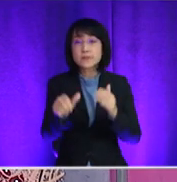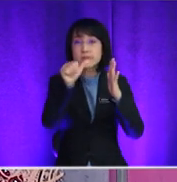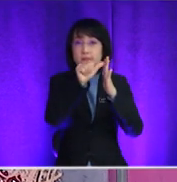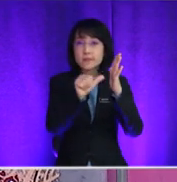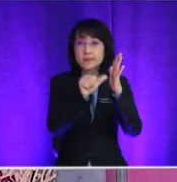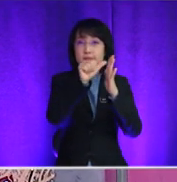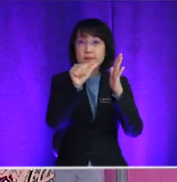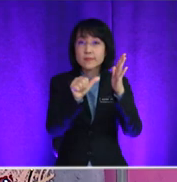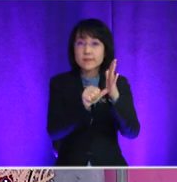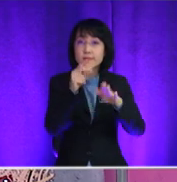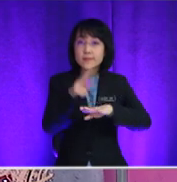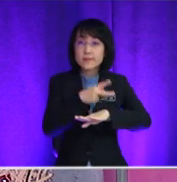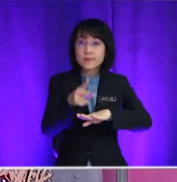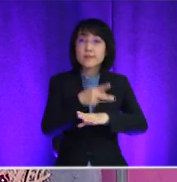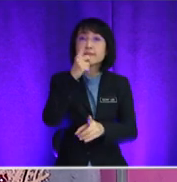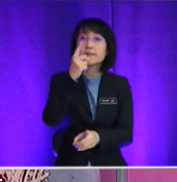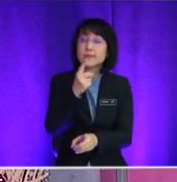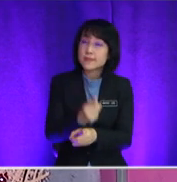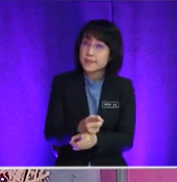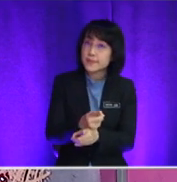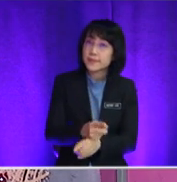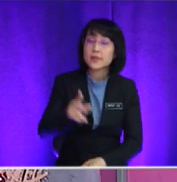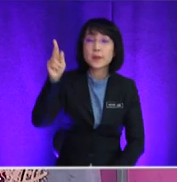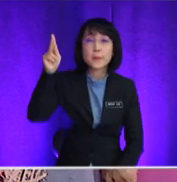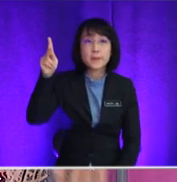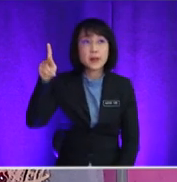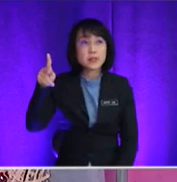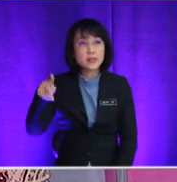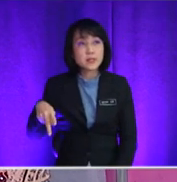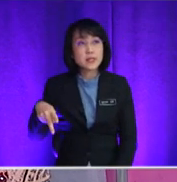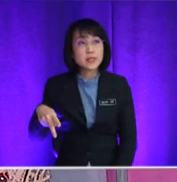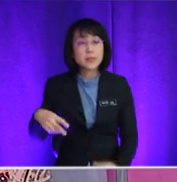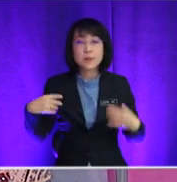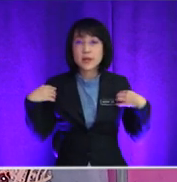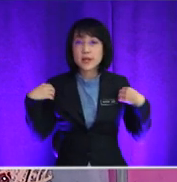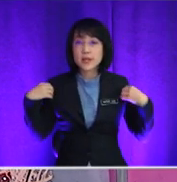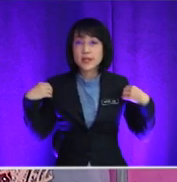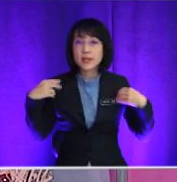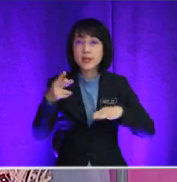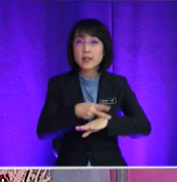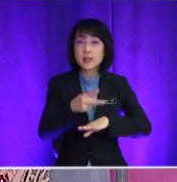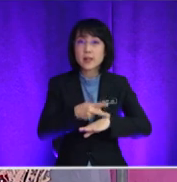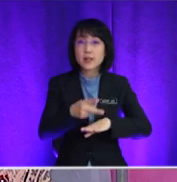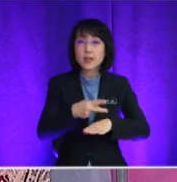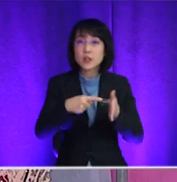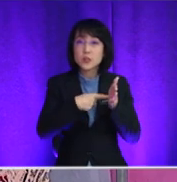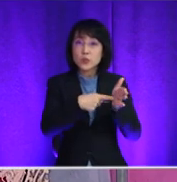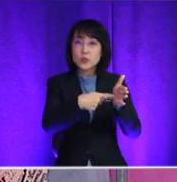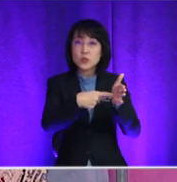betul supaya kita pastikan bahwa pakaian yang kita pakai itu mencerminkan